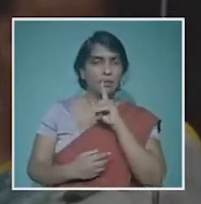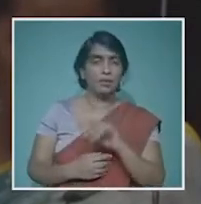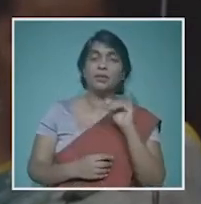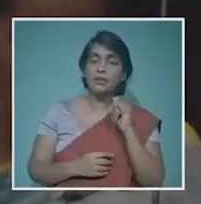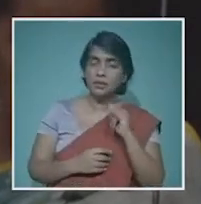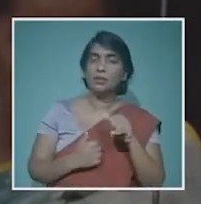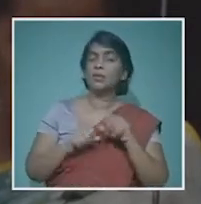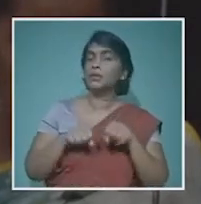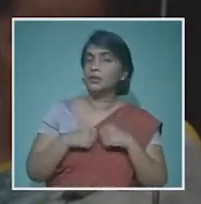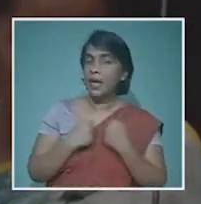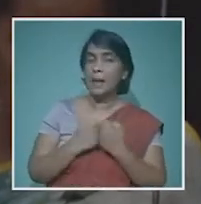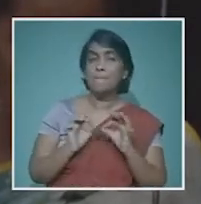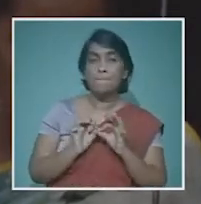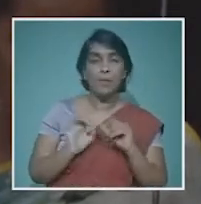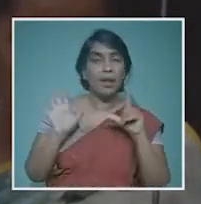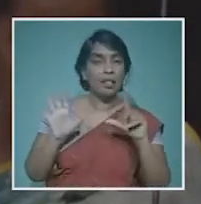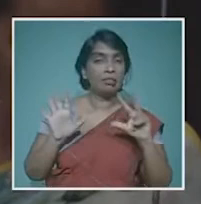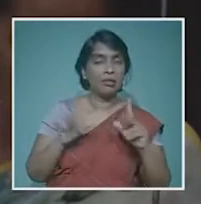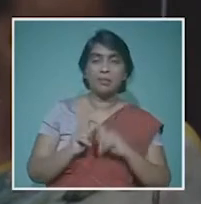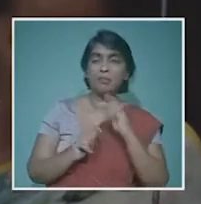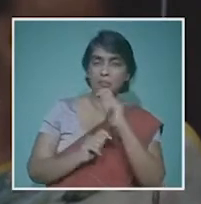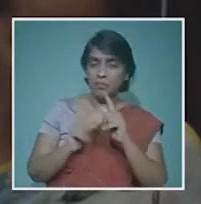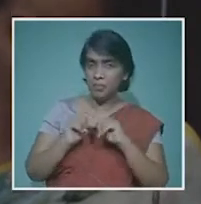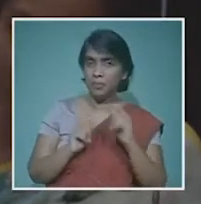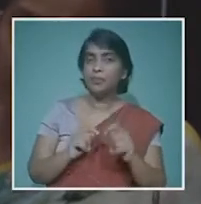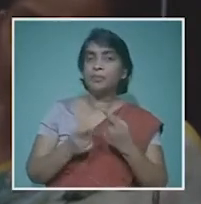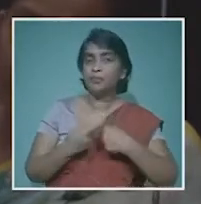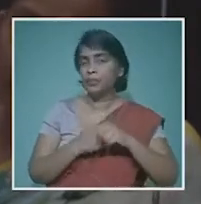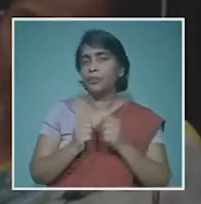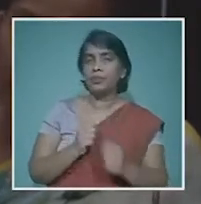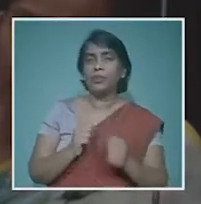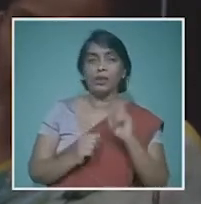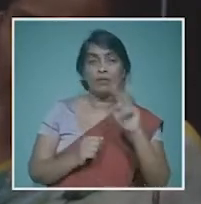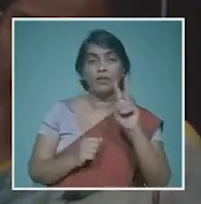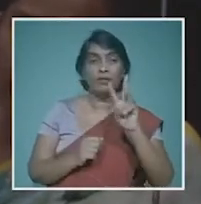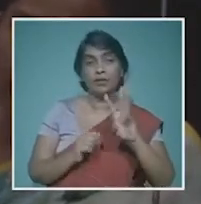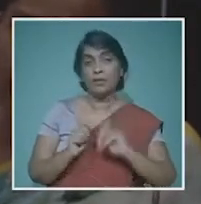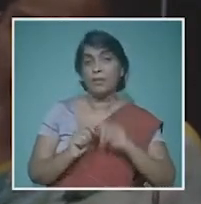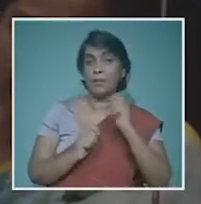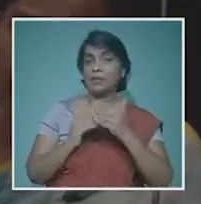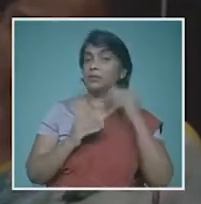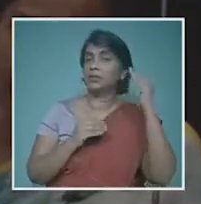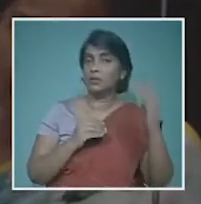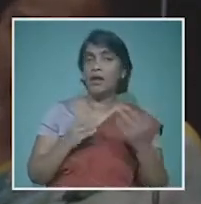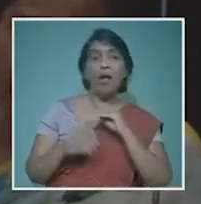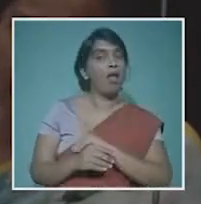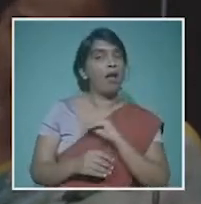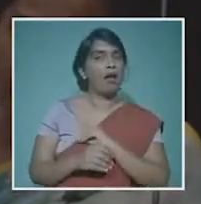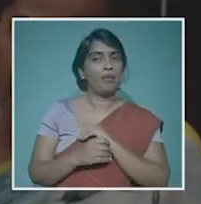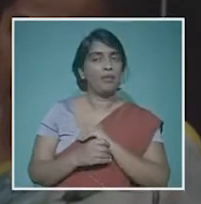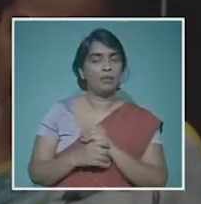සමහර සමාගම් වලට බිලියන 7-8 ගෙවන්න තියෙනවා. ඒකට රීෂෙඩියුල් එකක් හදනවා 20යි 35 වෙනකන් ගෙවන්න. ඊට පස්සේ කියනවා ලාභයි